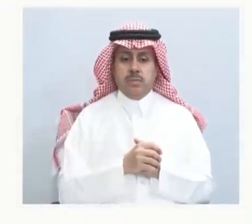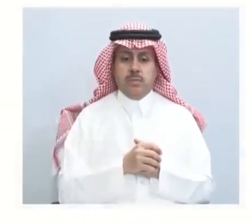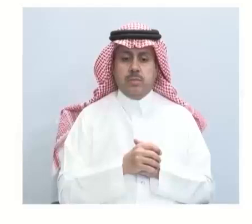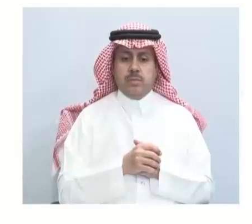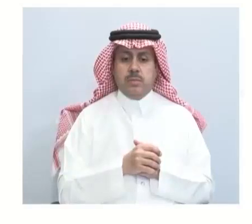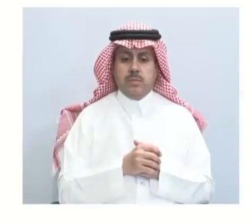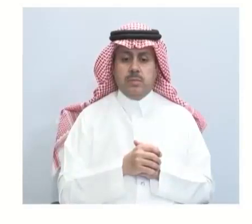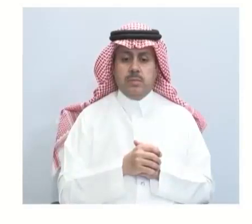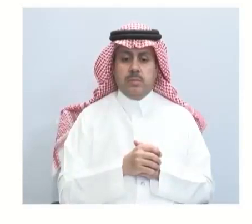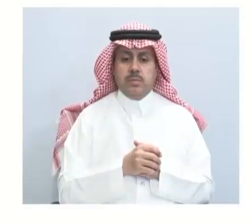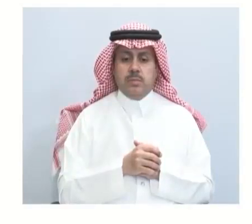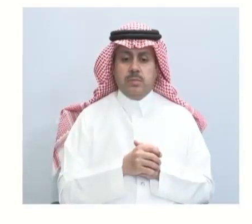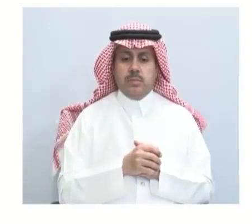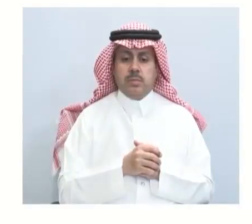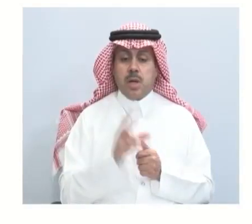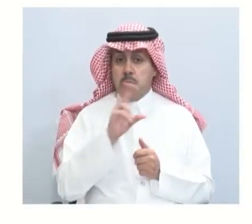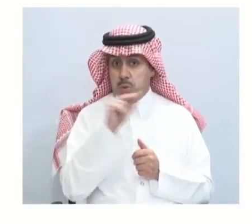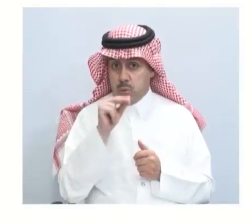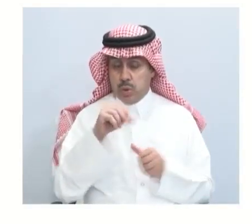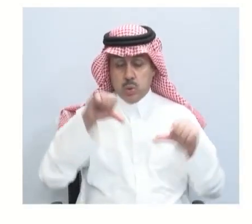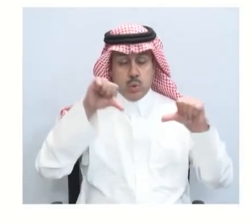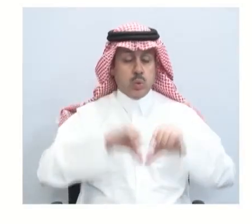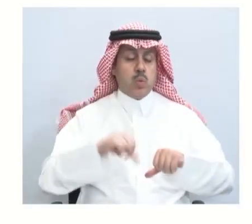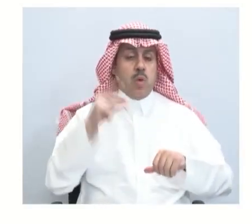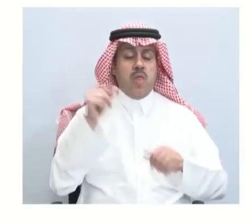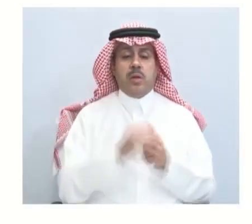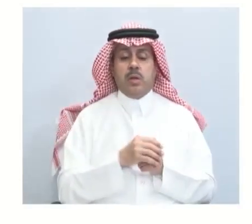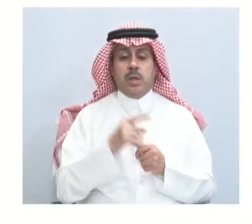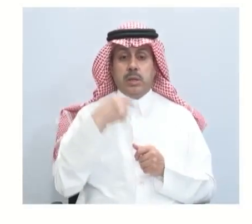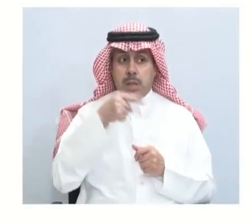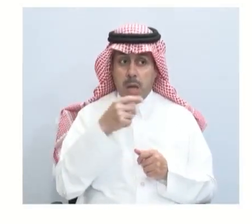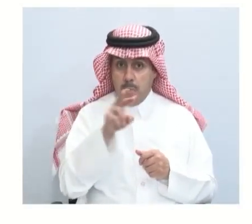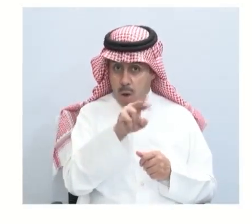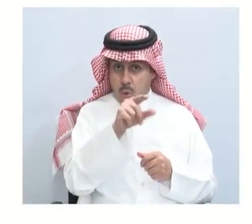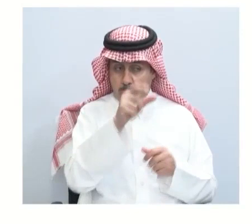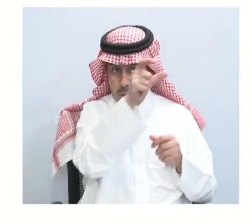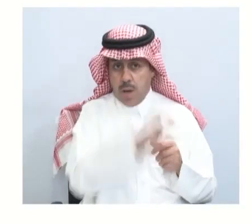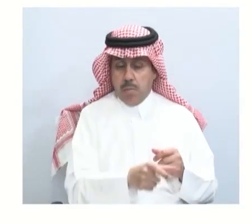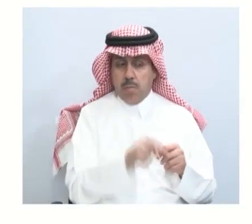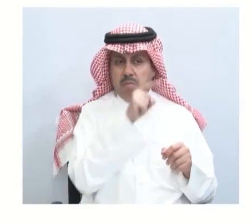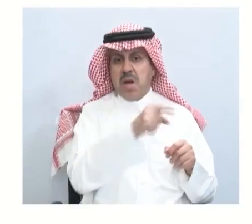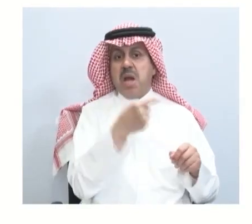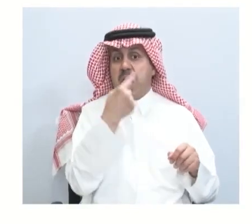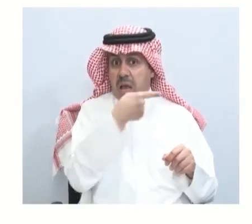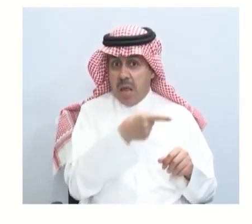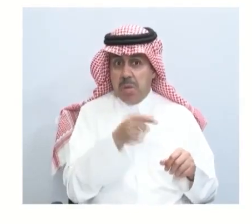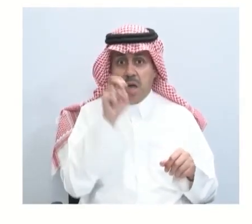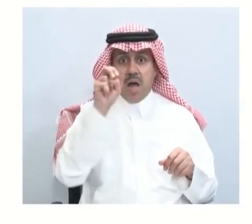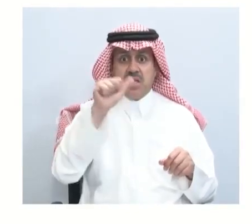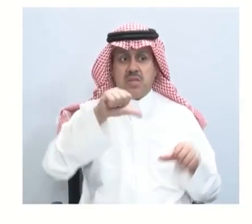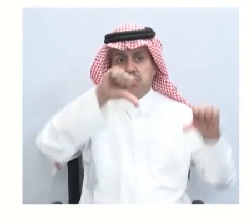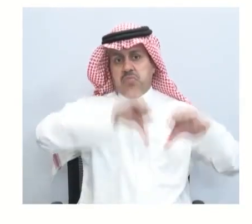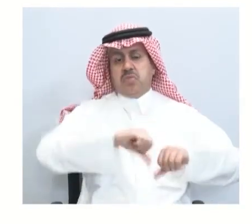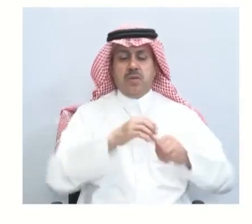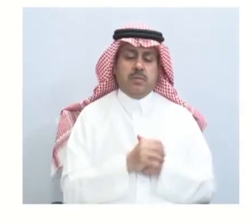عقبه من صور سوء الظن ان اتكلم اخوك بكلام فتحمله على اسو المحامل كذلك